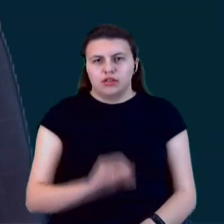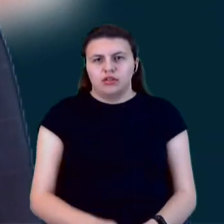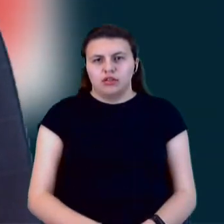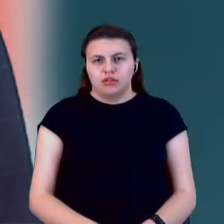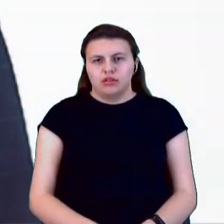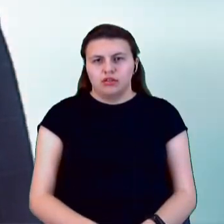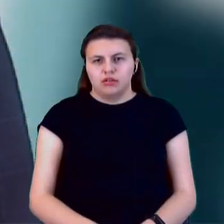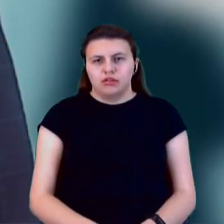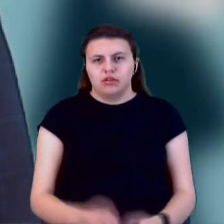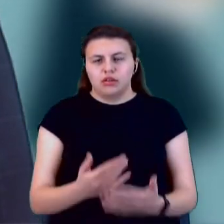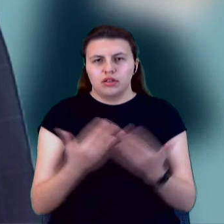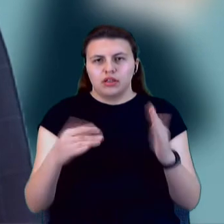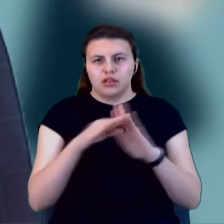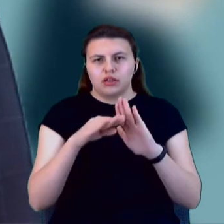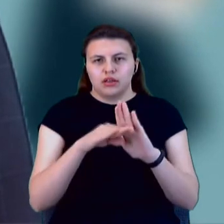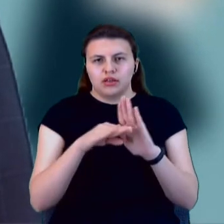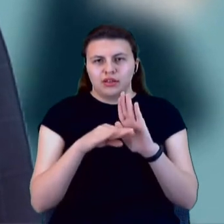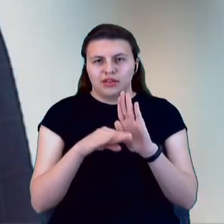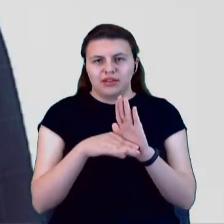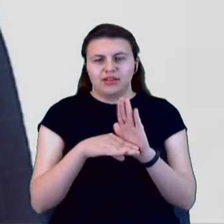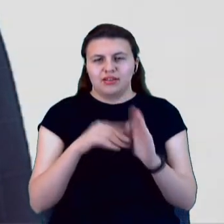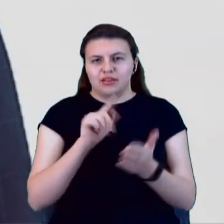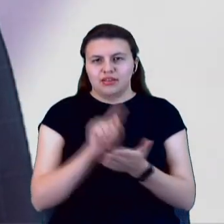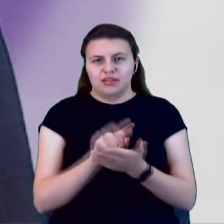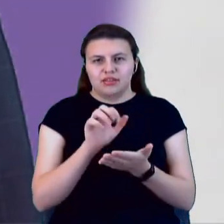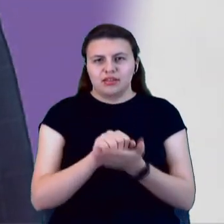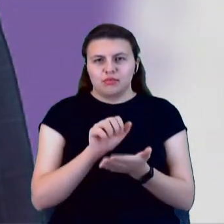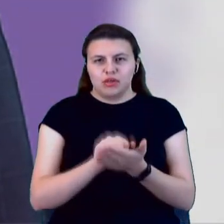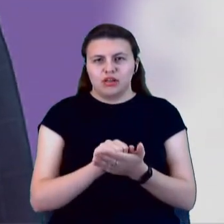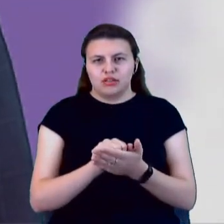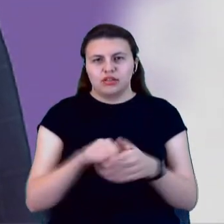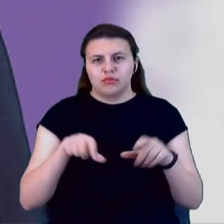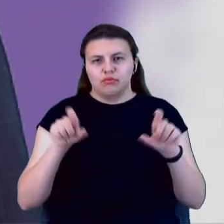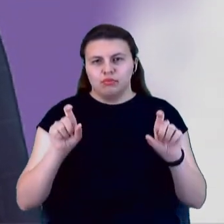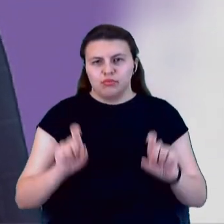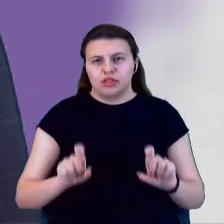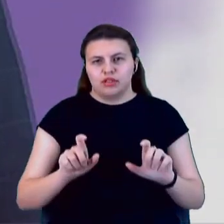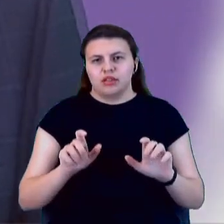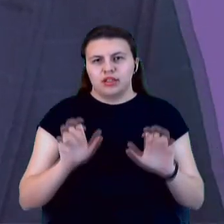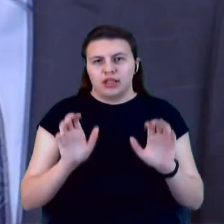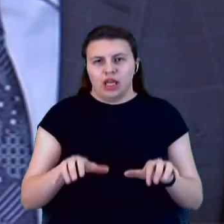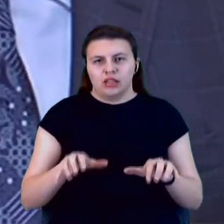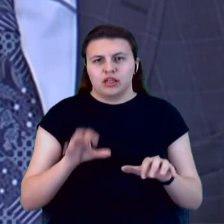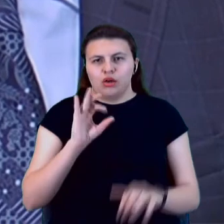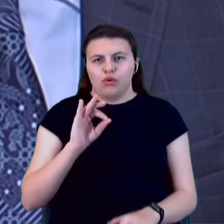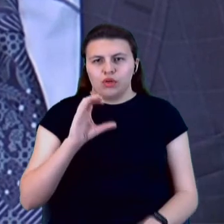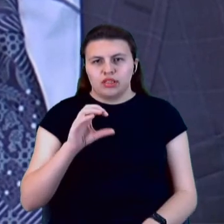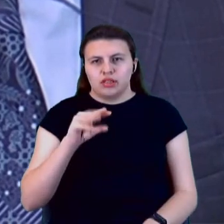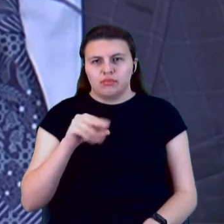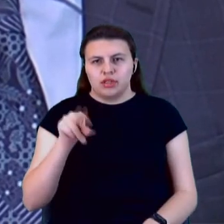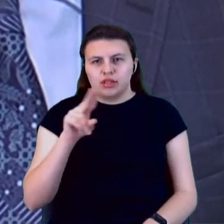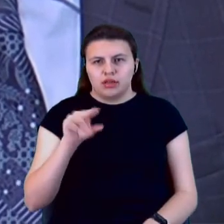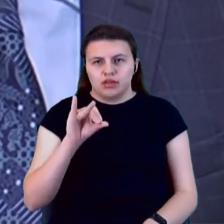различные программы, которые должны заниматься председатели УСМД, и им идут навстречу, им помогают, я